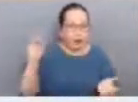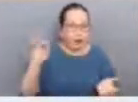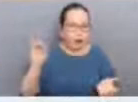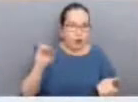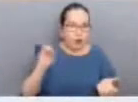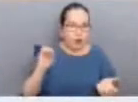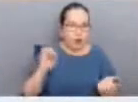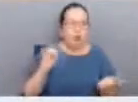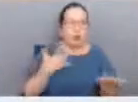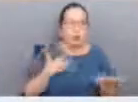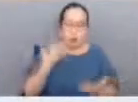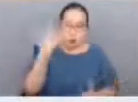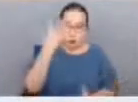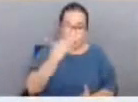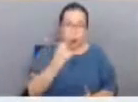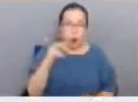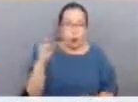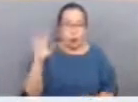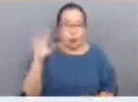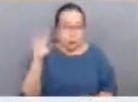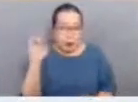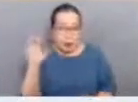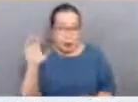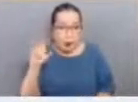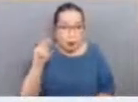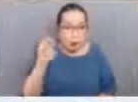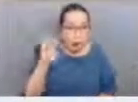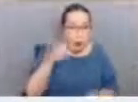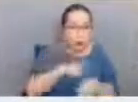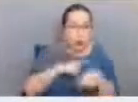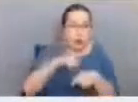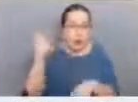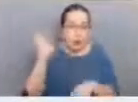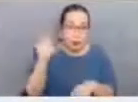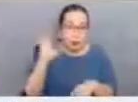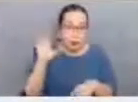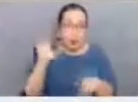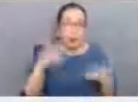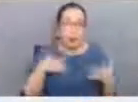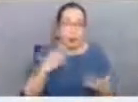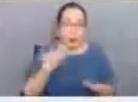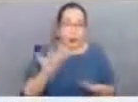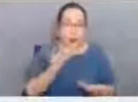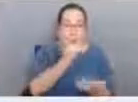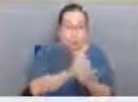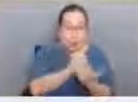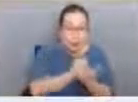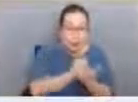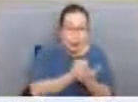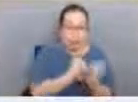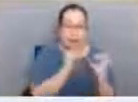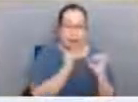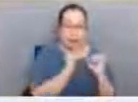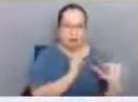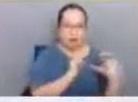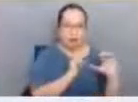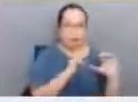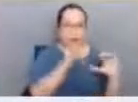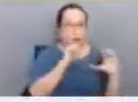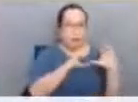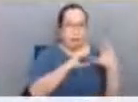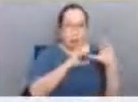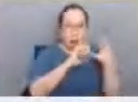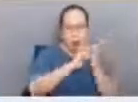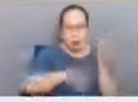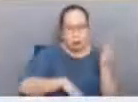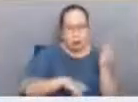Lahat yung sekraki ng active members namin na walang past due, na nagbabayad ng kanilang monthly